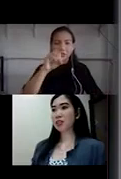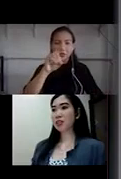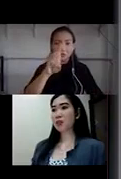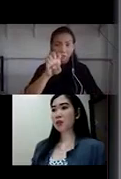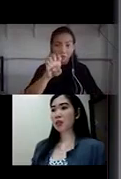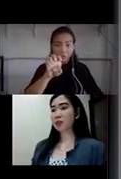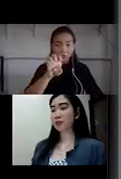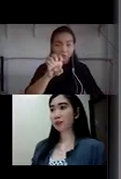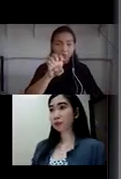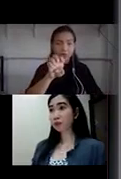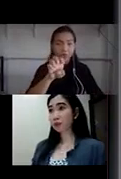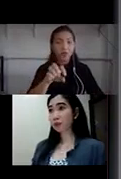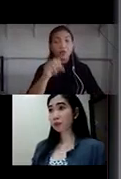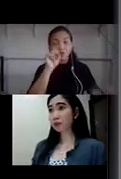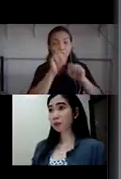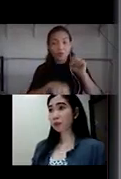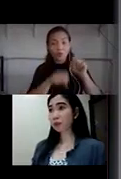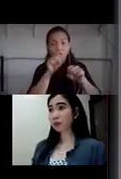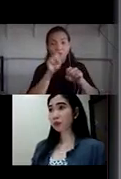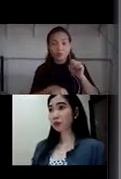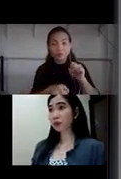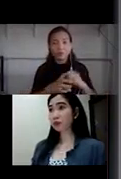para hindi niya